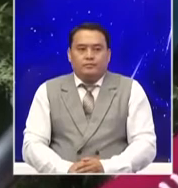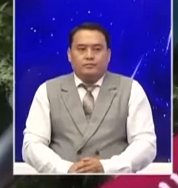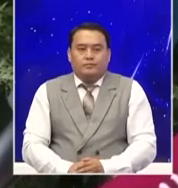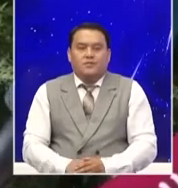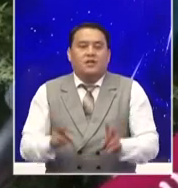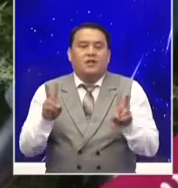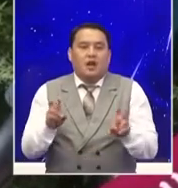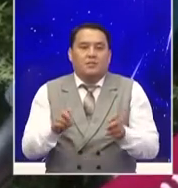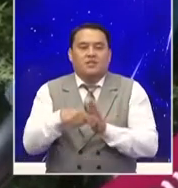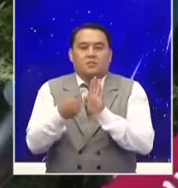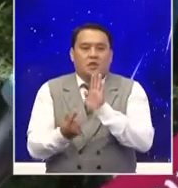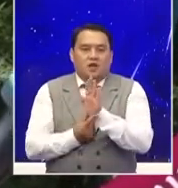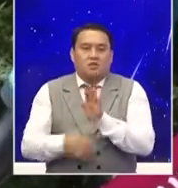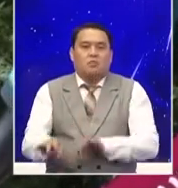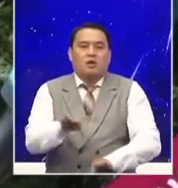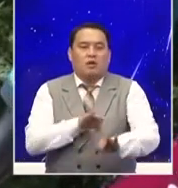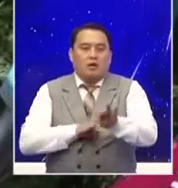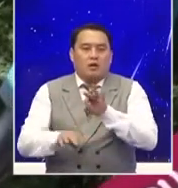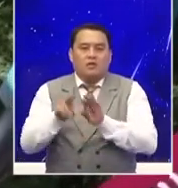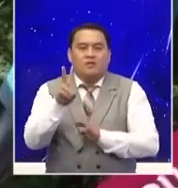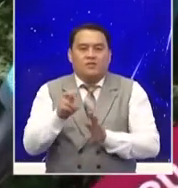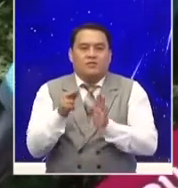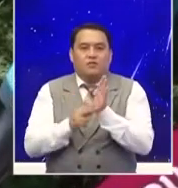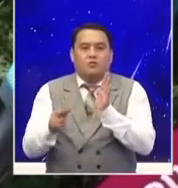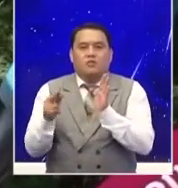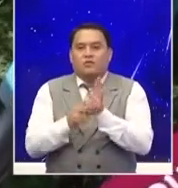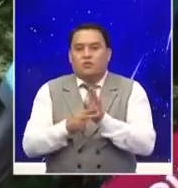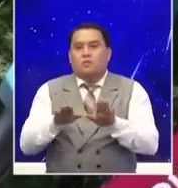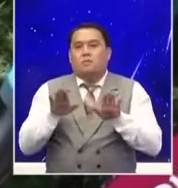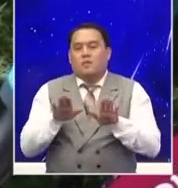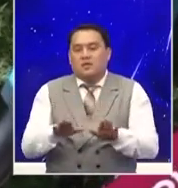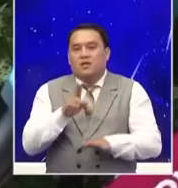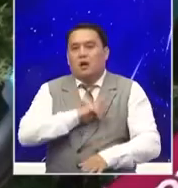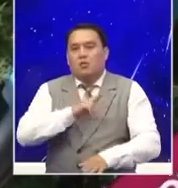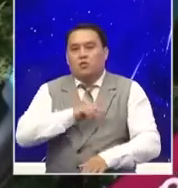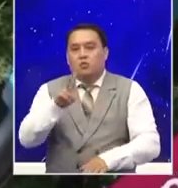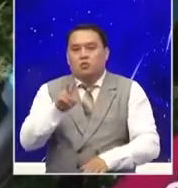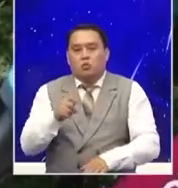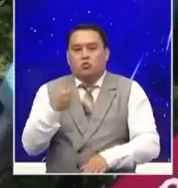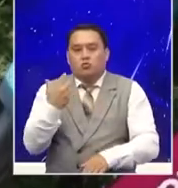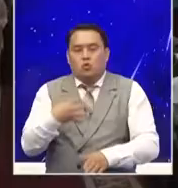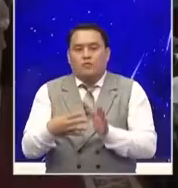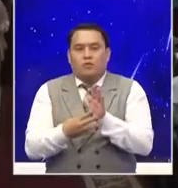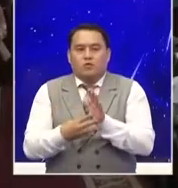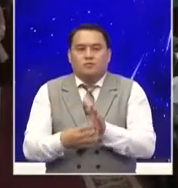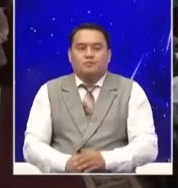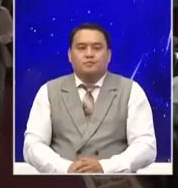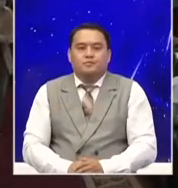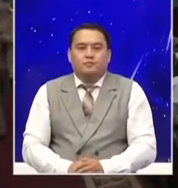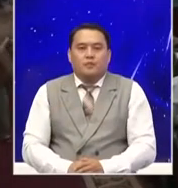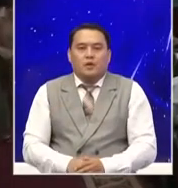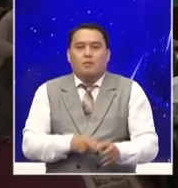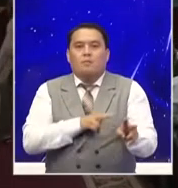В рамках 17 проектов у нас создано 288 рабочих мест. Из них направлено 148 через центр занятости. Подводя